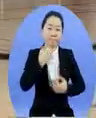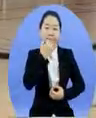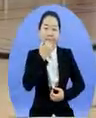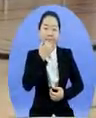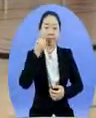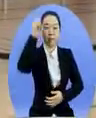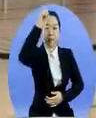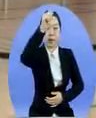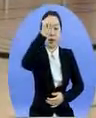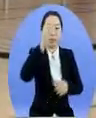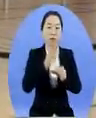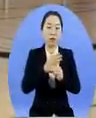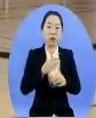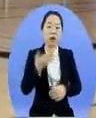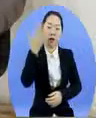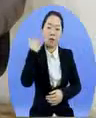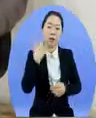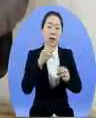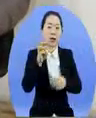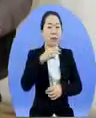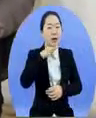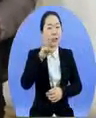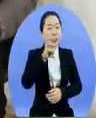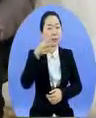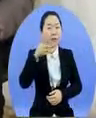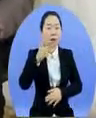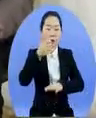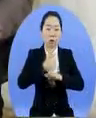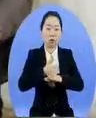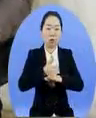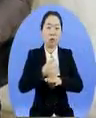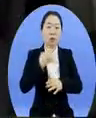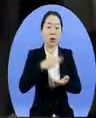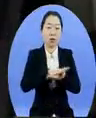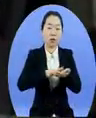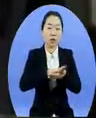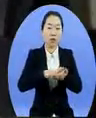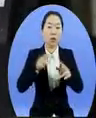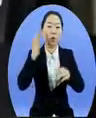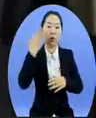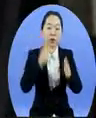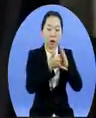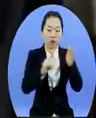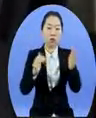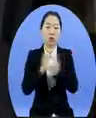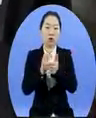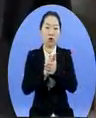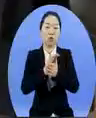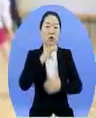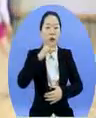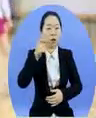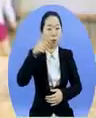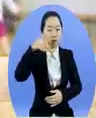한창인데요. 30대 후반부터 시작했던 예전과는 달리 요즘은 가족, 친구 등 배드민턴 연령층이 많이 낮아졌다고